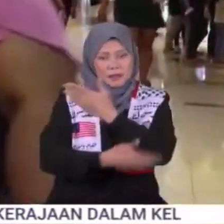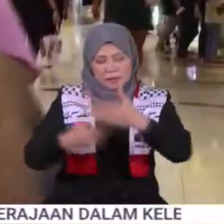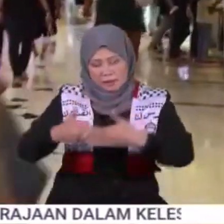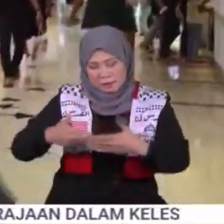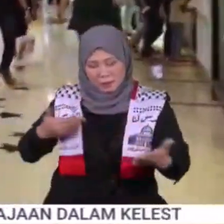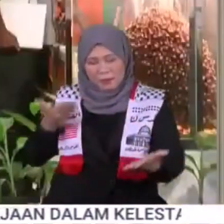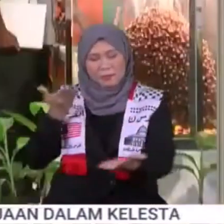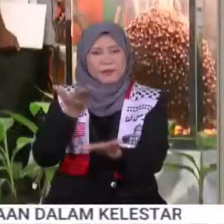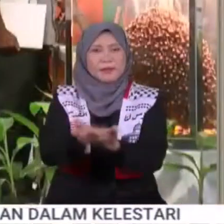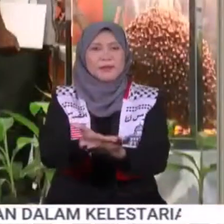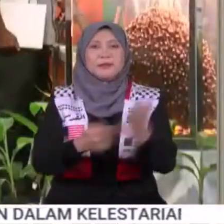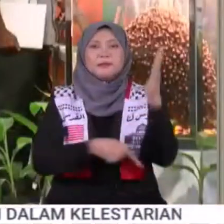ke parlimen